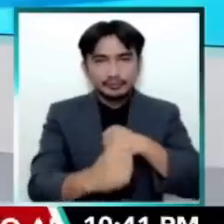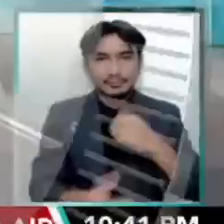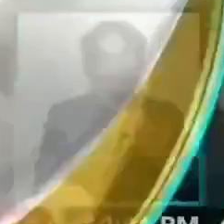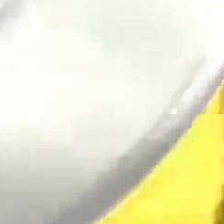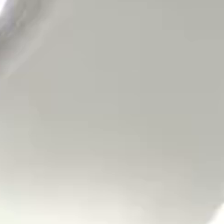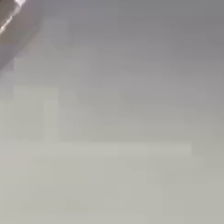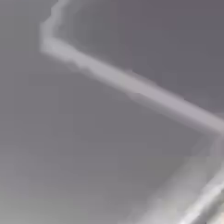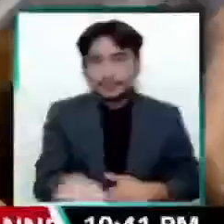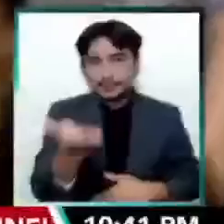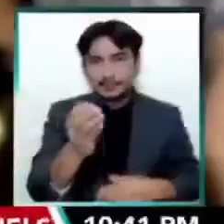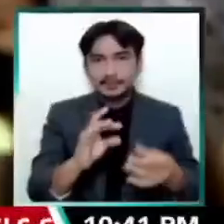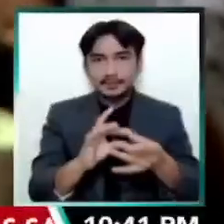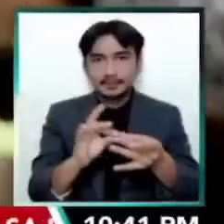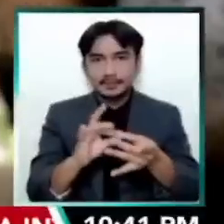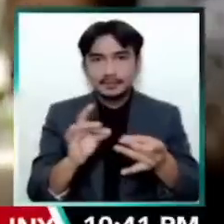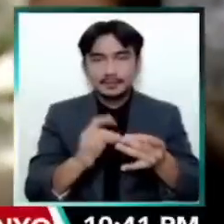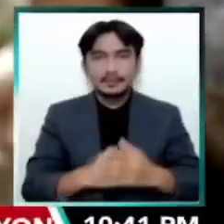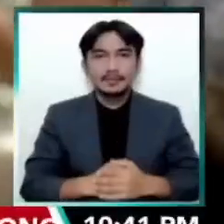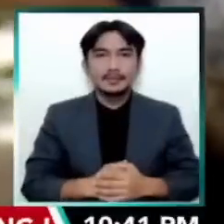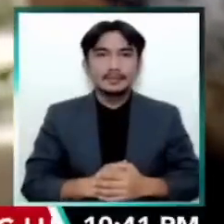Gaston.